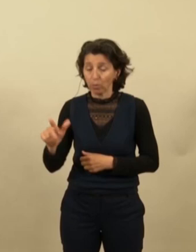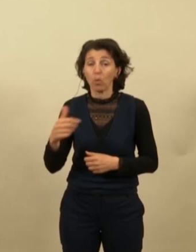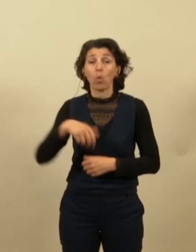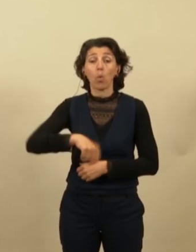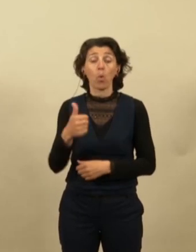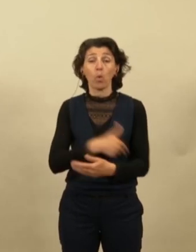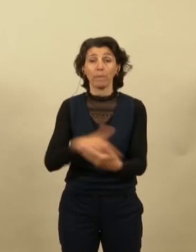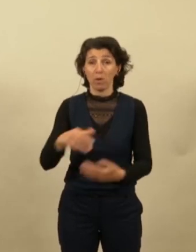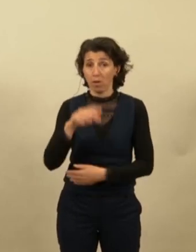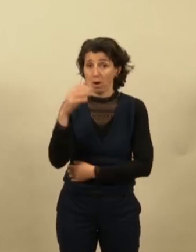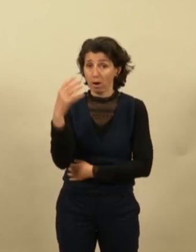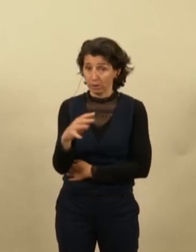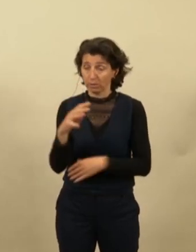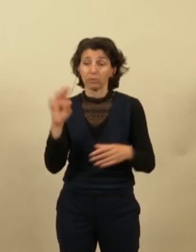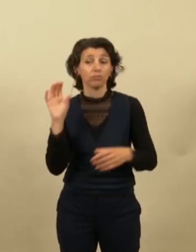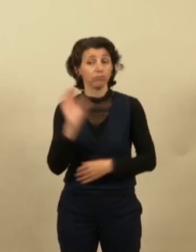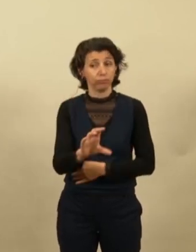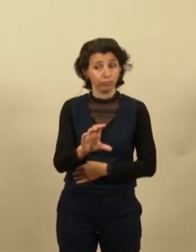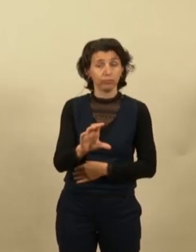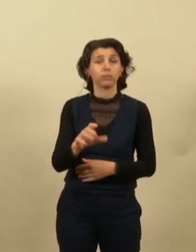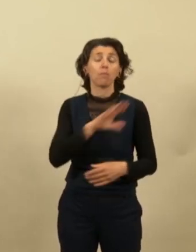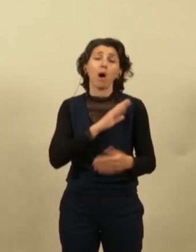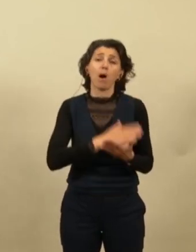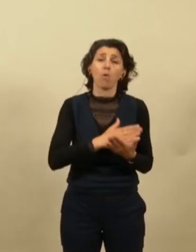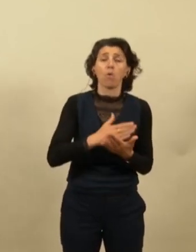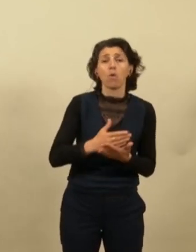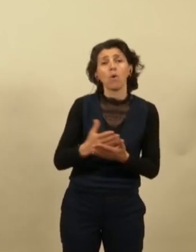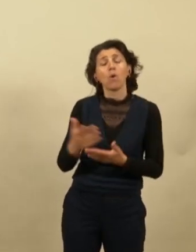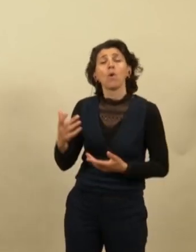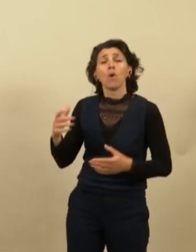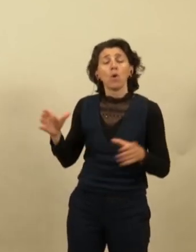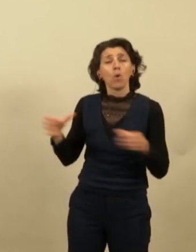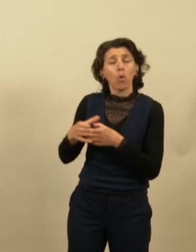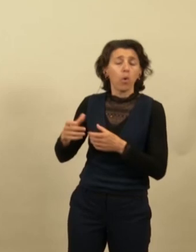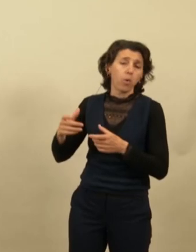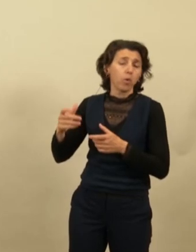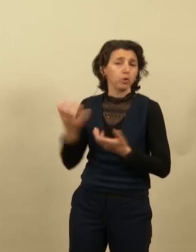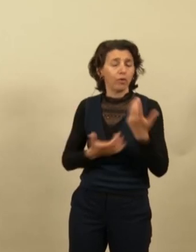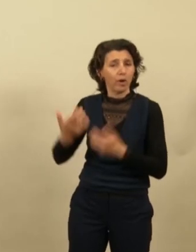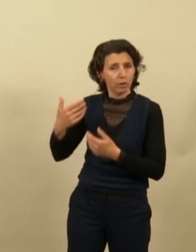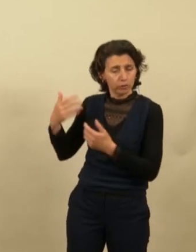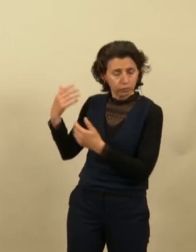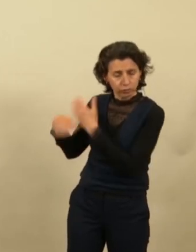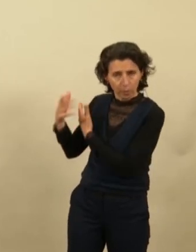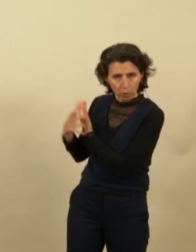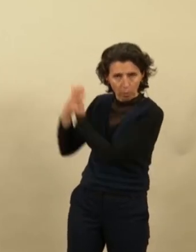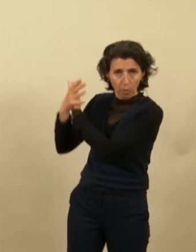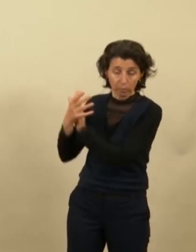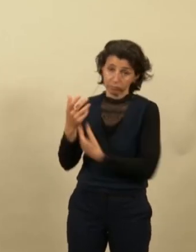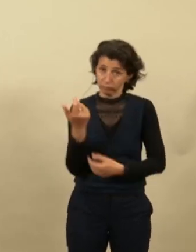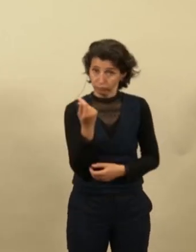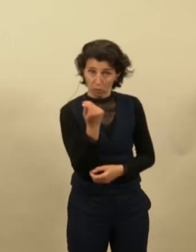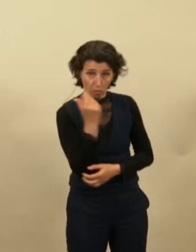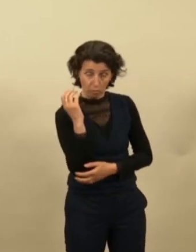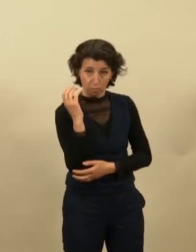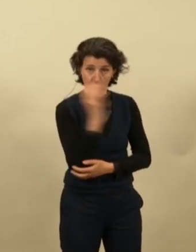vente des actions de la compagnie de chauffage à la métropole alors que cette même somme avait été intégrée dans